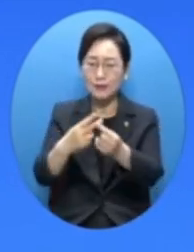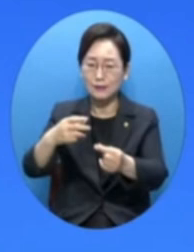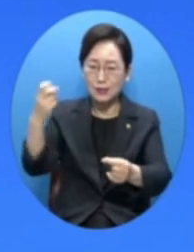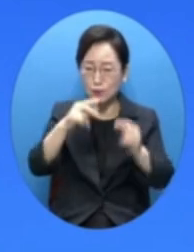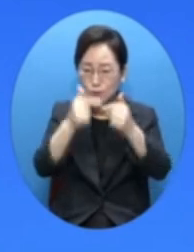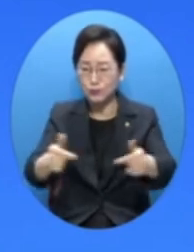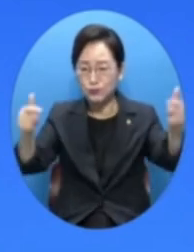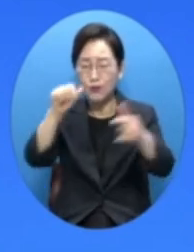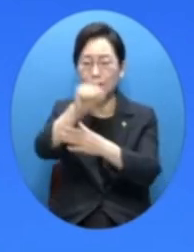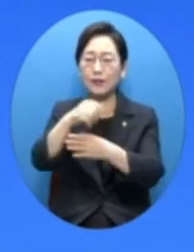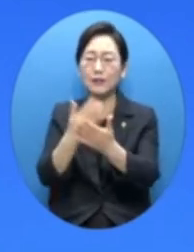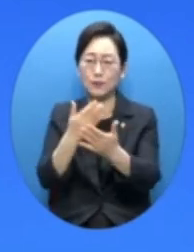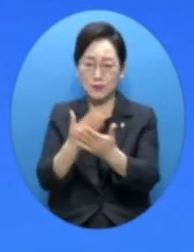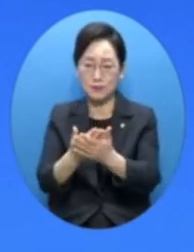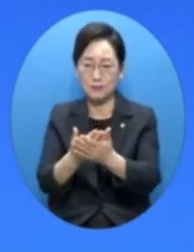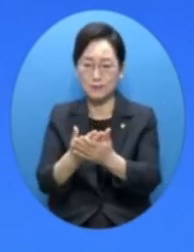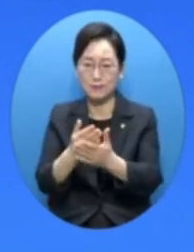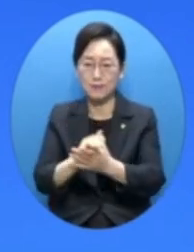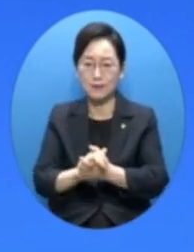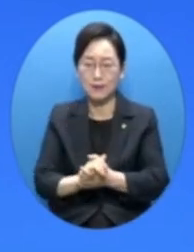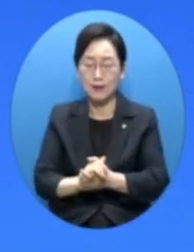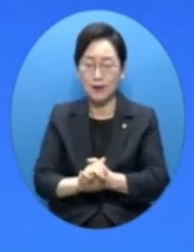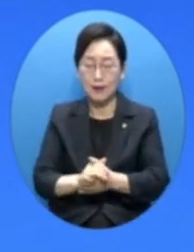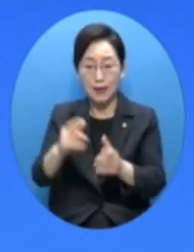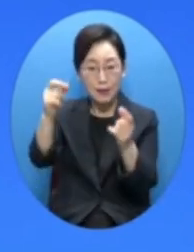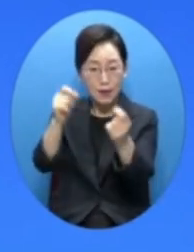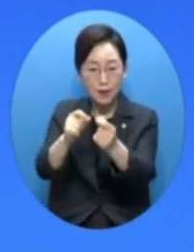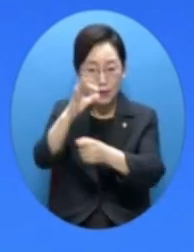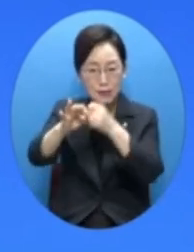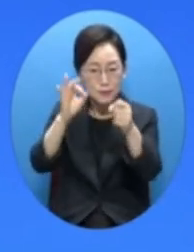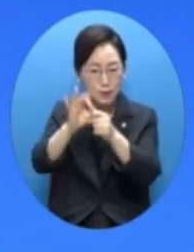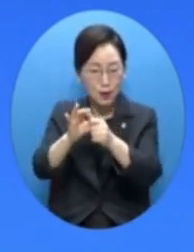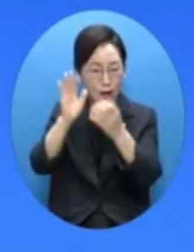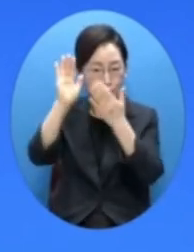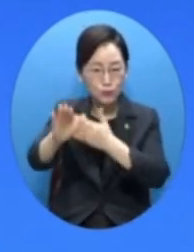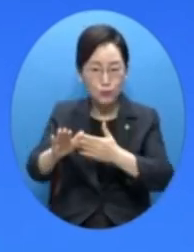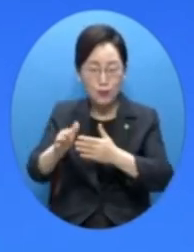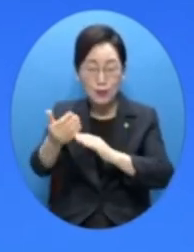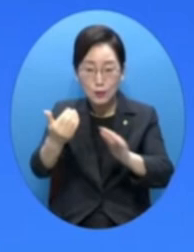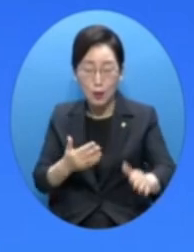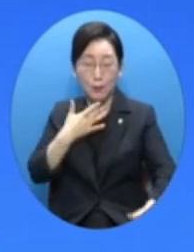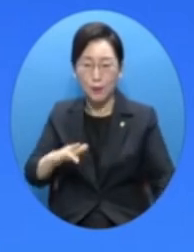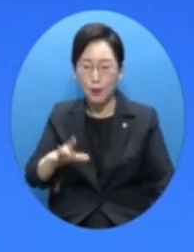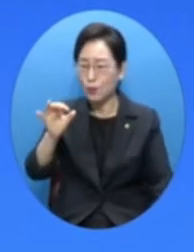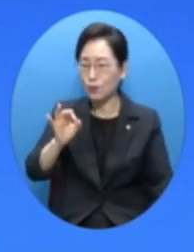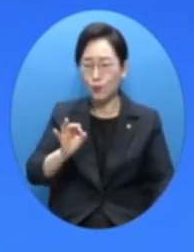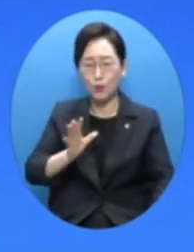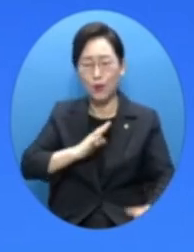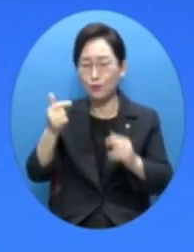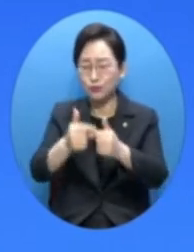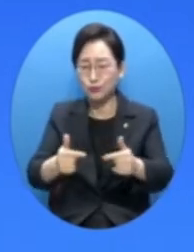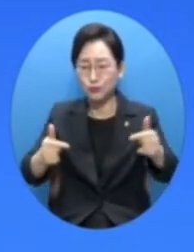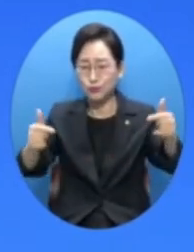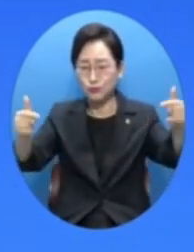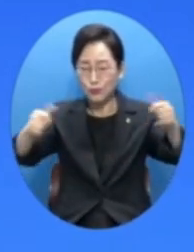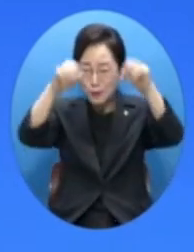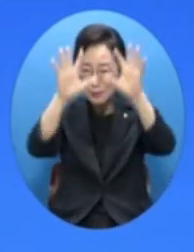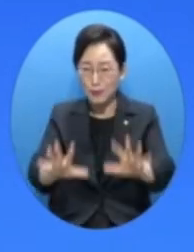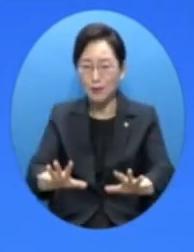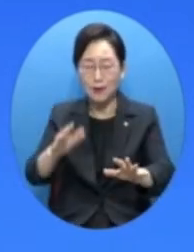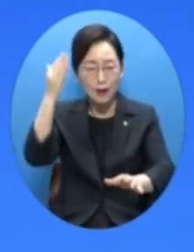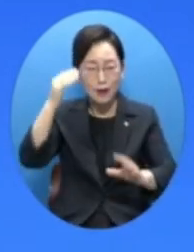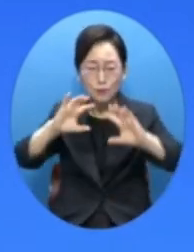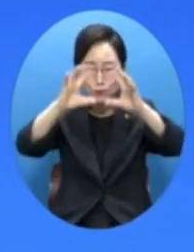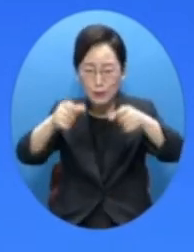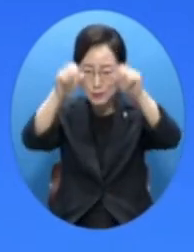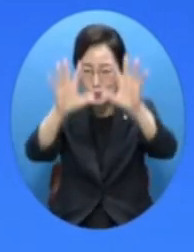허락하여 주시옵소서. 다가오는 10년 동안 이전에 보지 못했던 놀라운 부흥의 역사가 우리 교회 가운데 이 대한민국에